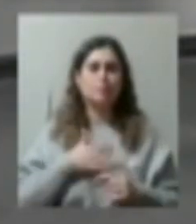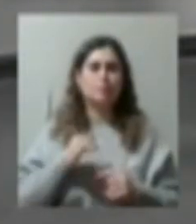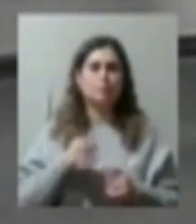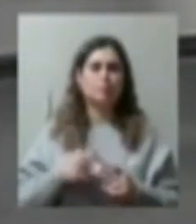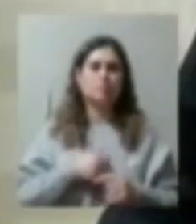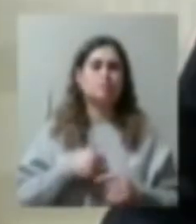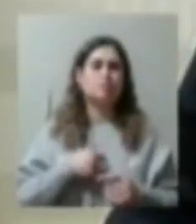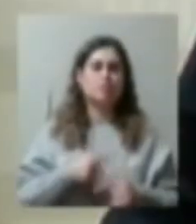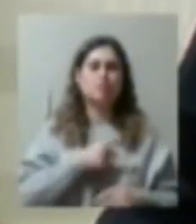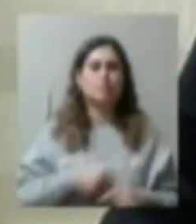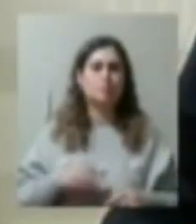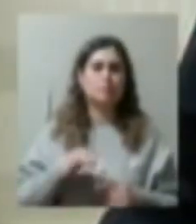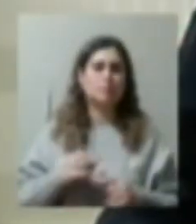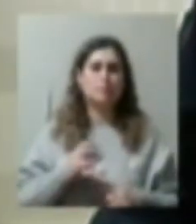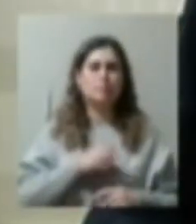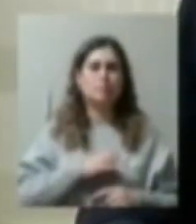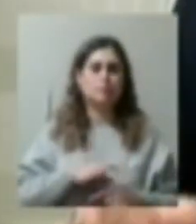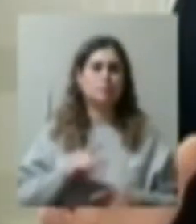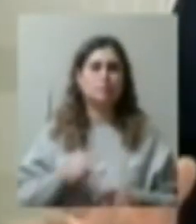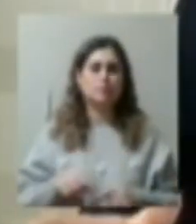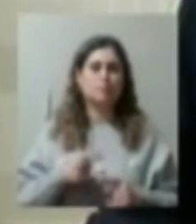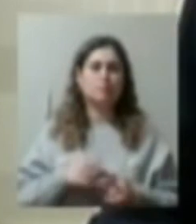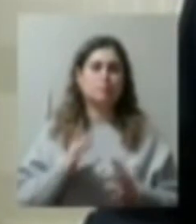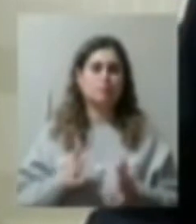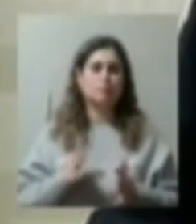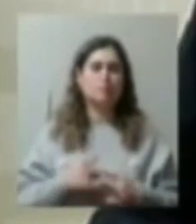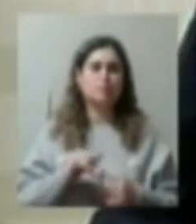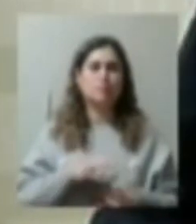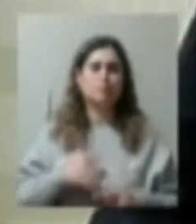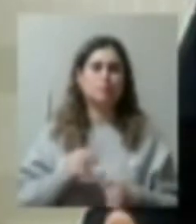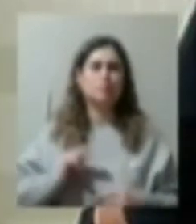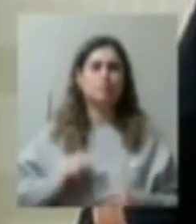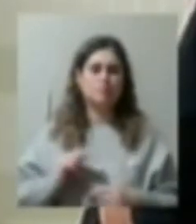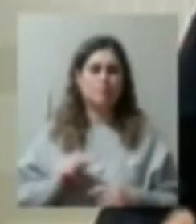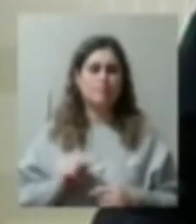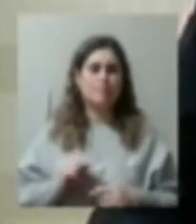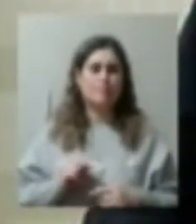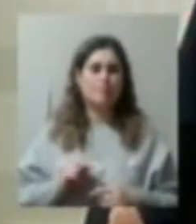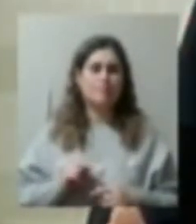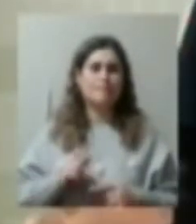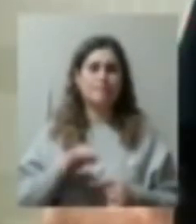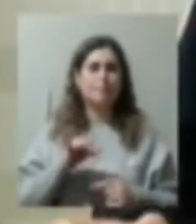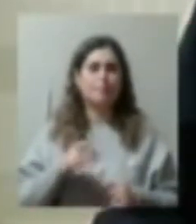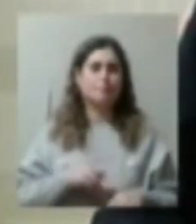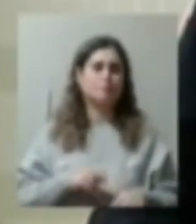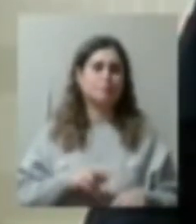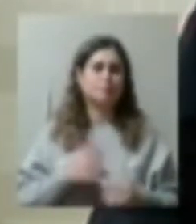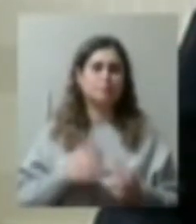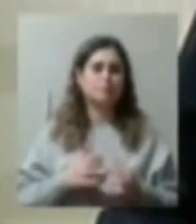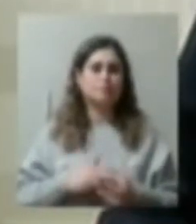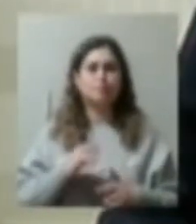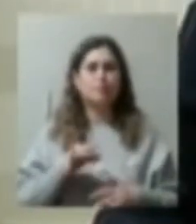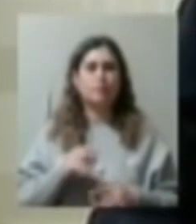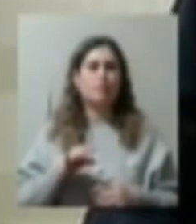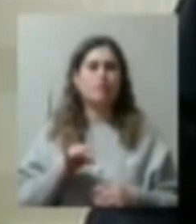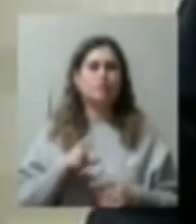ремені безпеки, за невикористання їх. Так? І це лише та територія, де працюють патрульна поліція, тобто Херсон і певні автошляхи